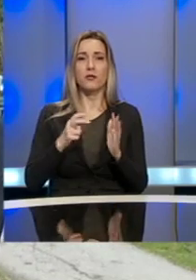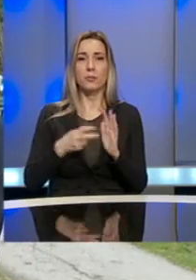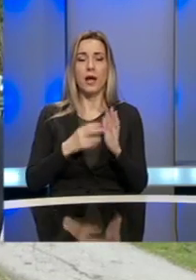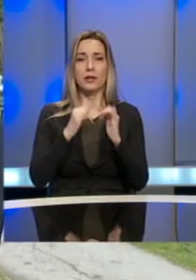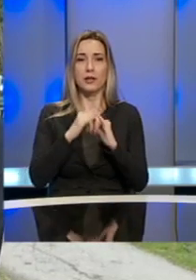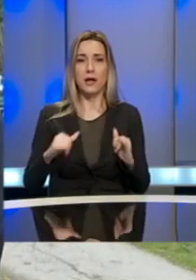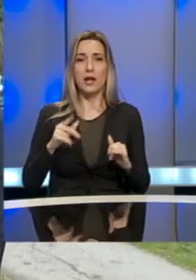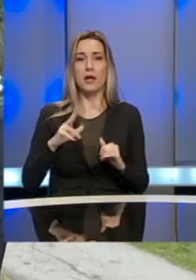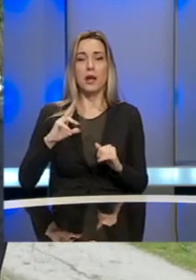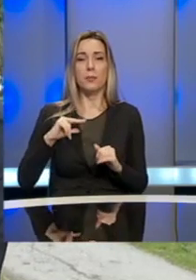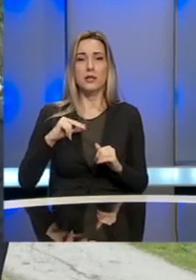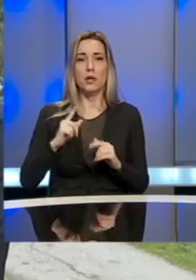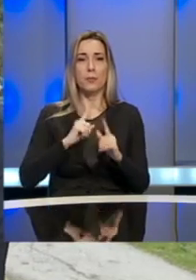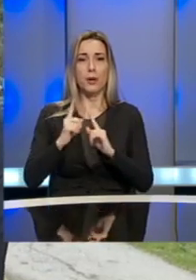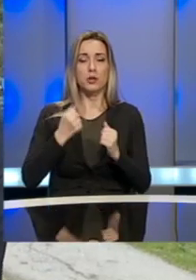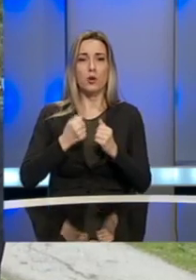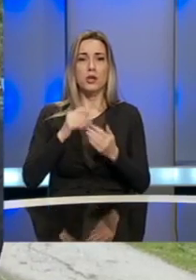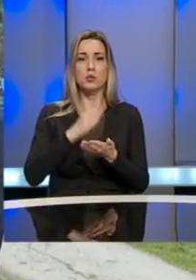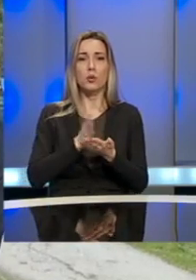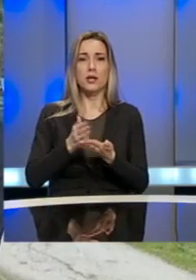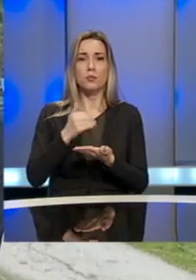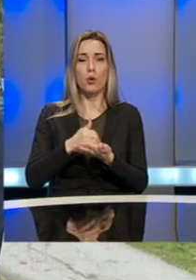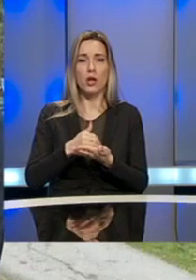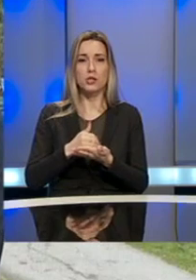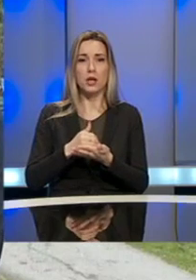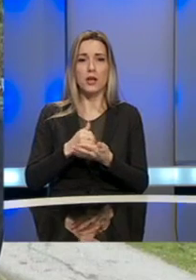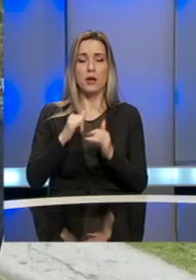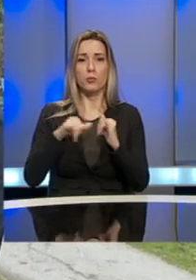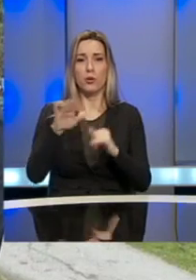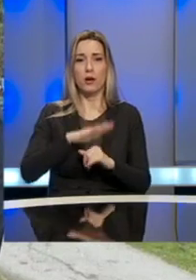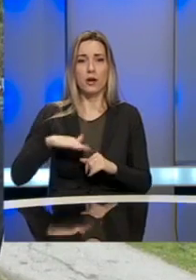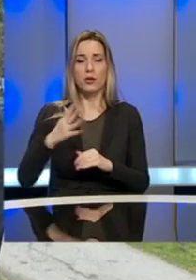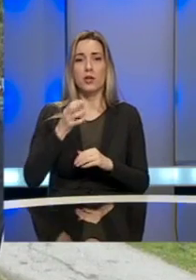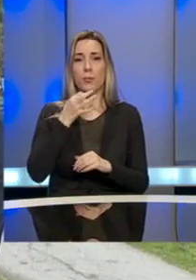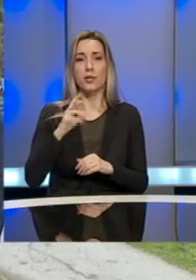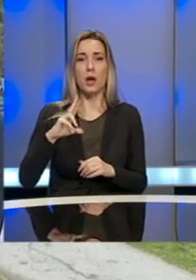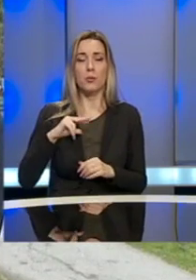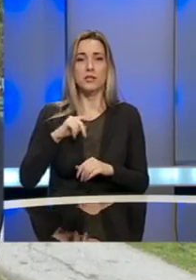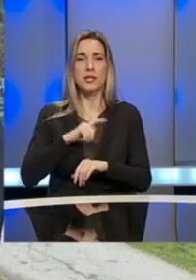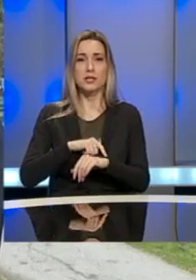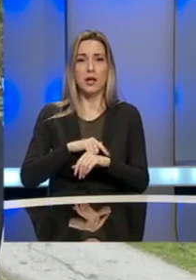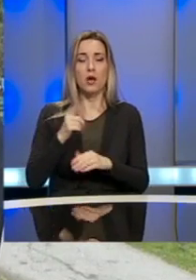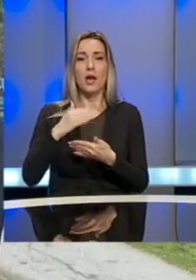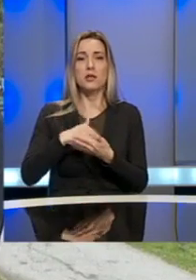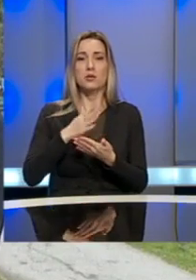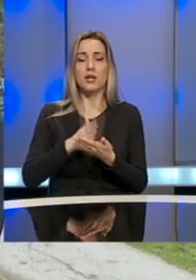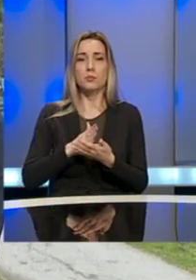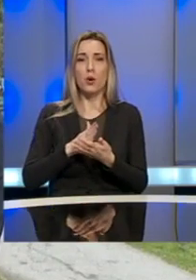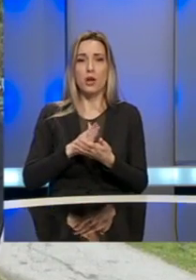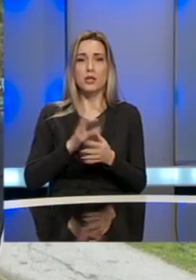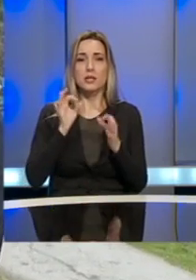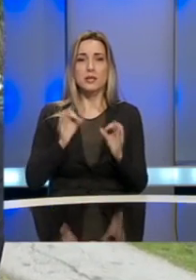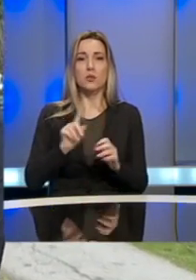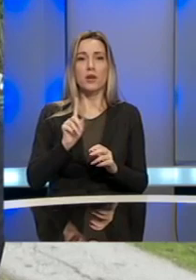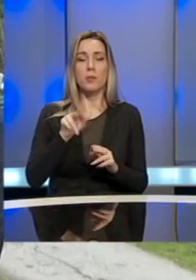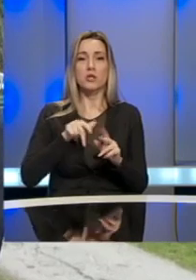da faktički policijske patrole su raspoređene duž cijelog grada. Kad je u pitanju policijski sat, patrole su raspoređene tako da sigurno ne možete